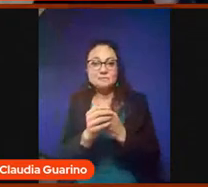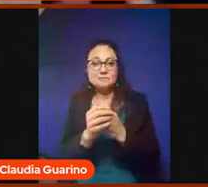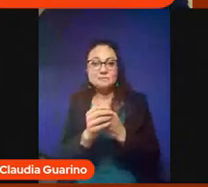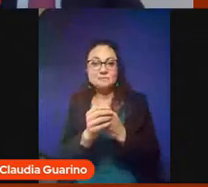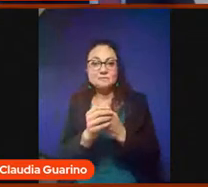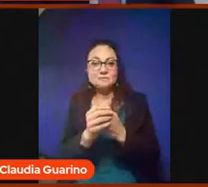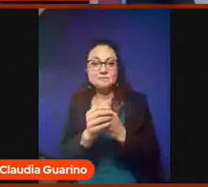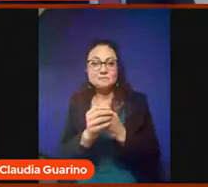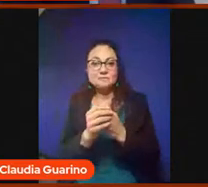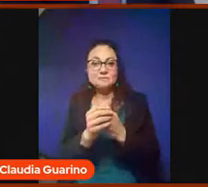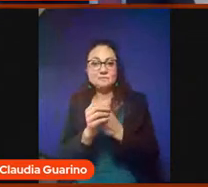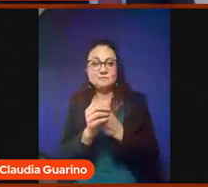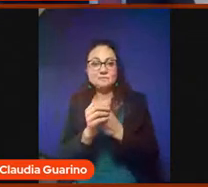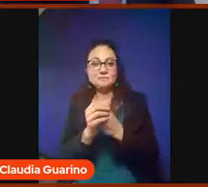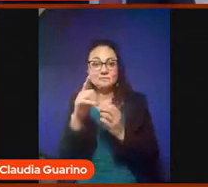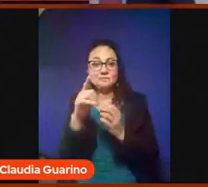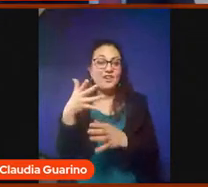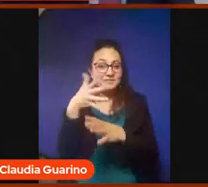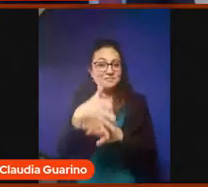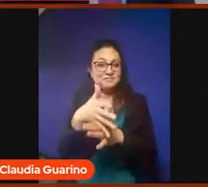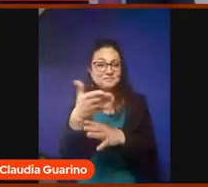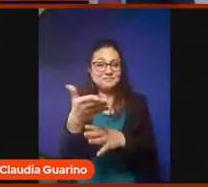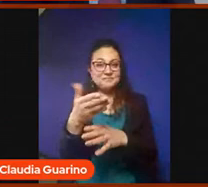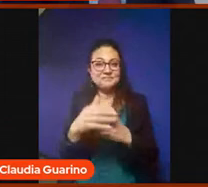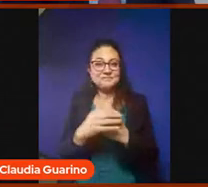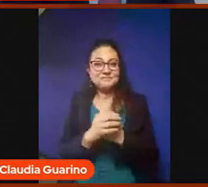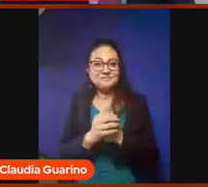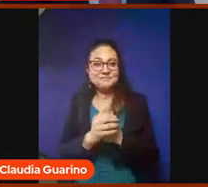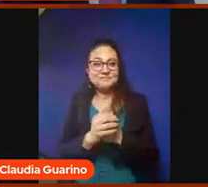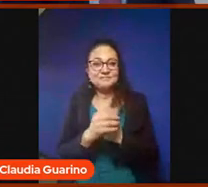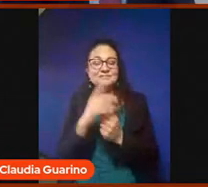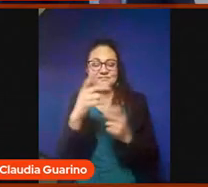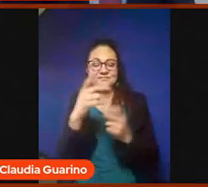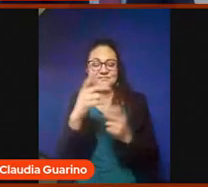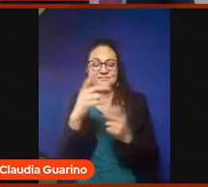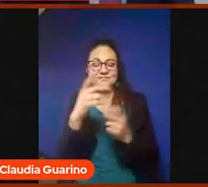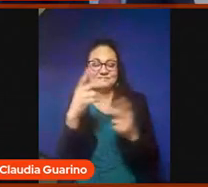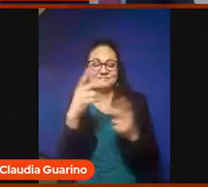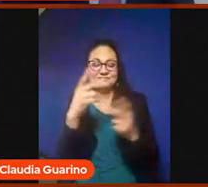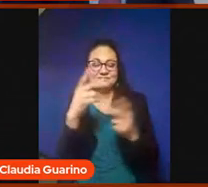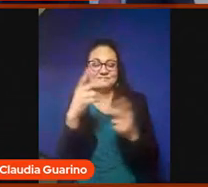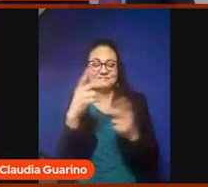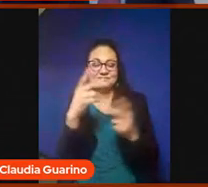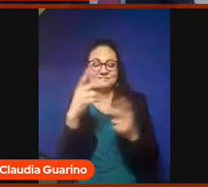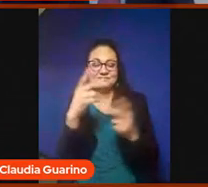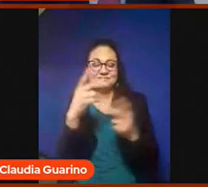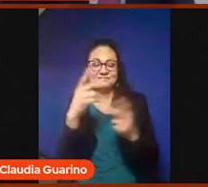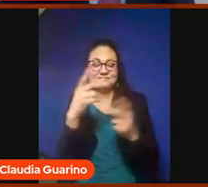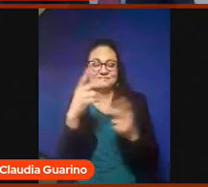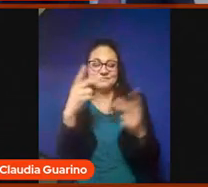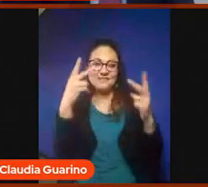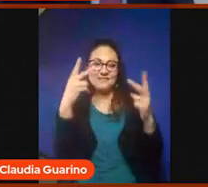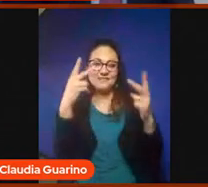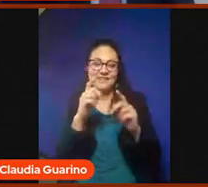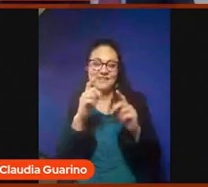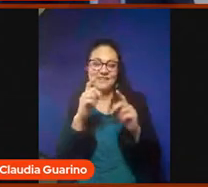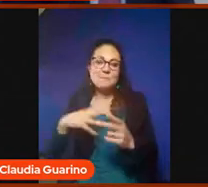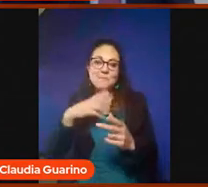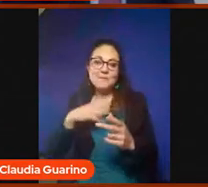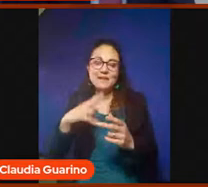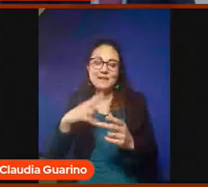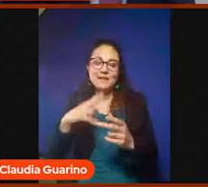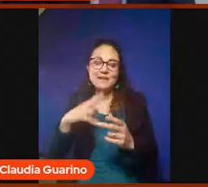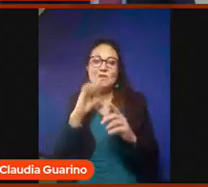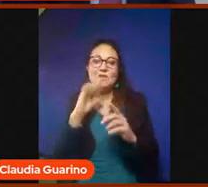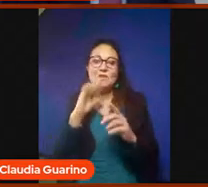E quelli di cuore, speriamo. E gli operatori di giustizia, sì, eccetera. Certo.